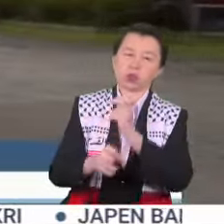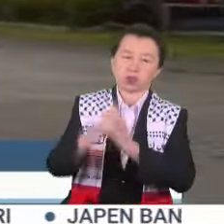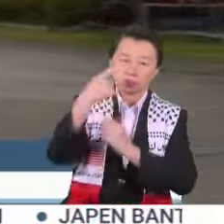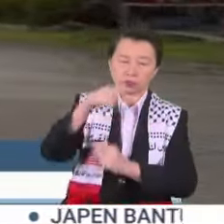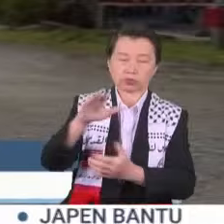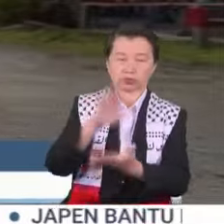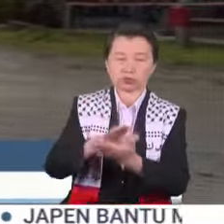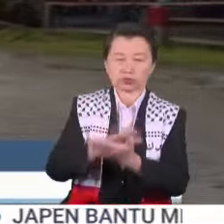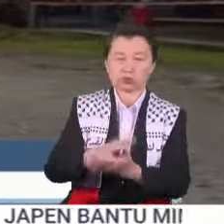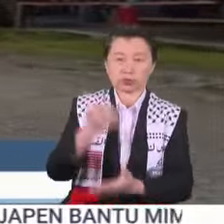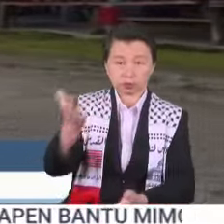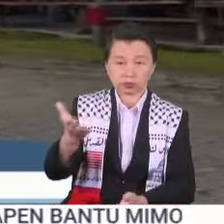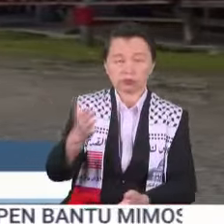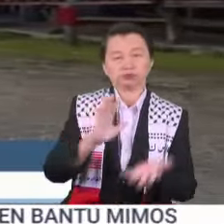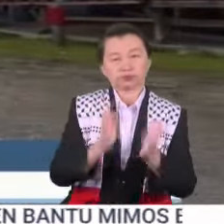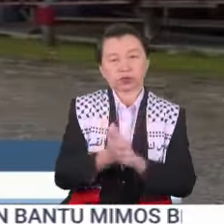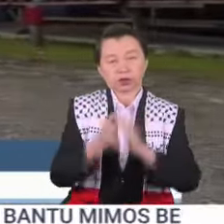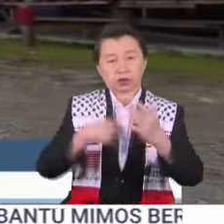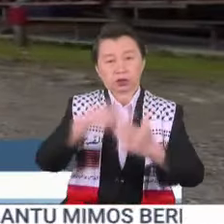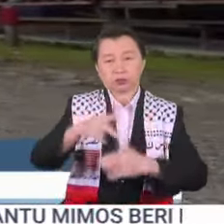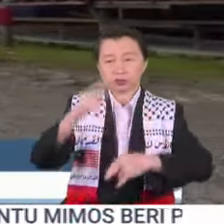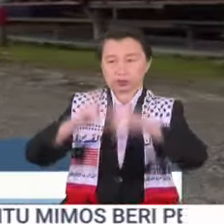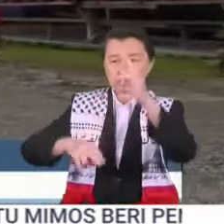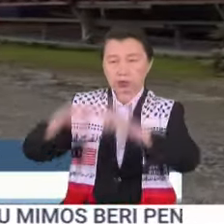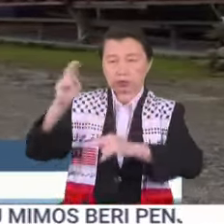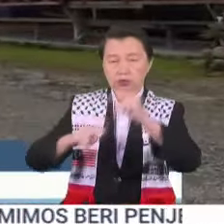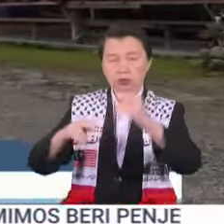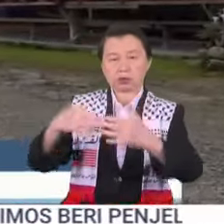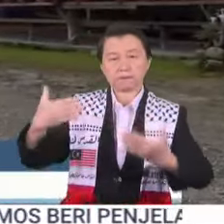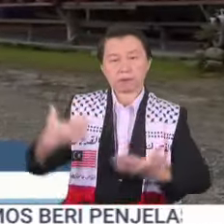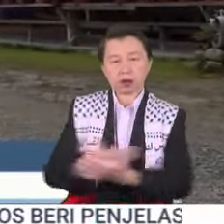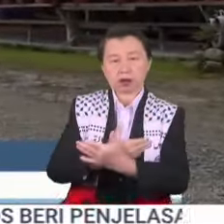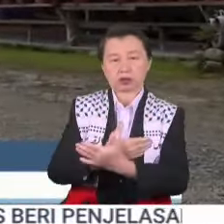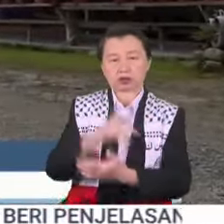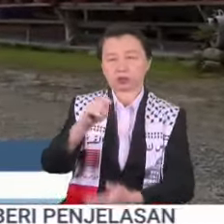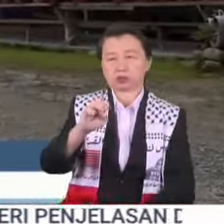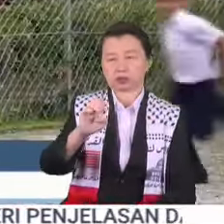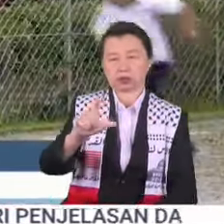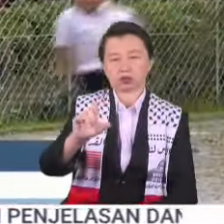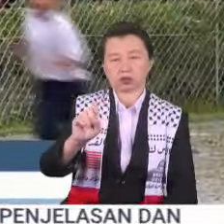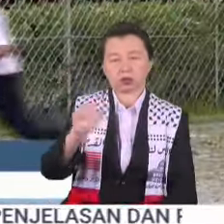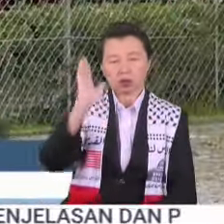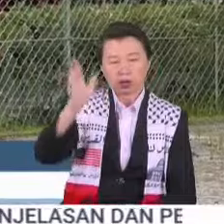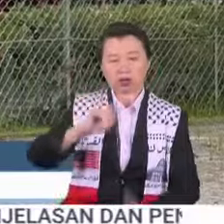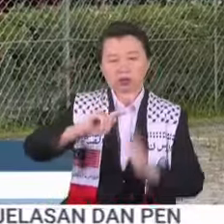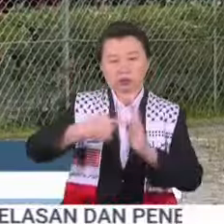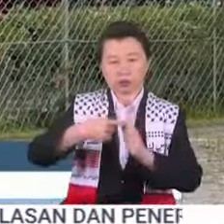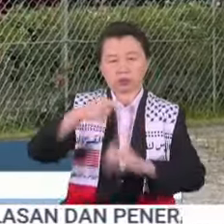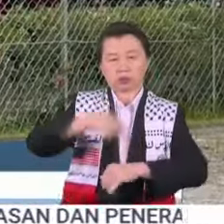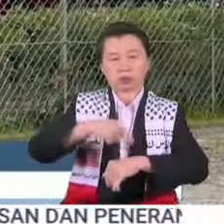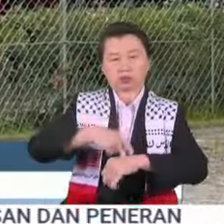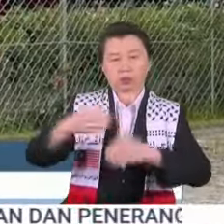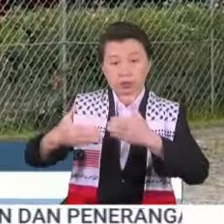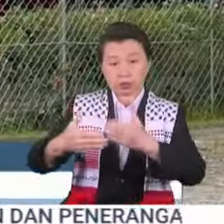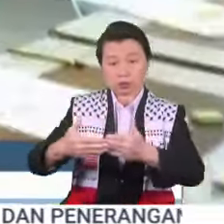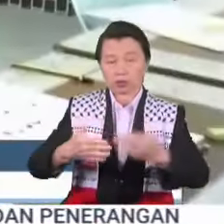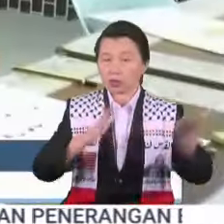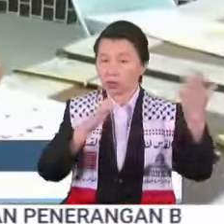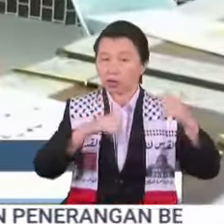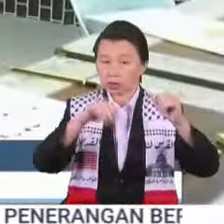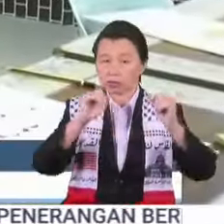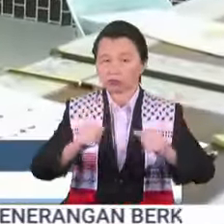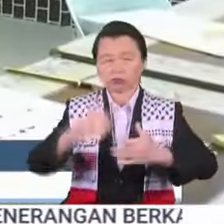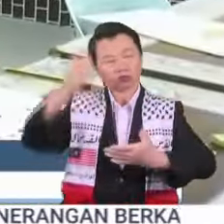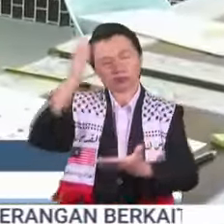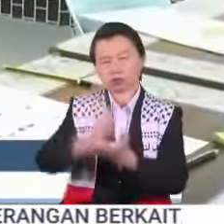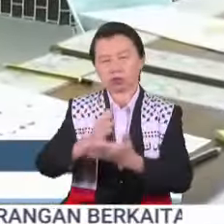SK Tegulang. Oleh itu, projek pembinaan bangunan baharu SK Tegulang yang akan bermula dalam masa terdekat diharap dapat